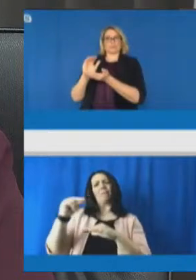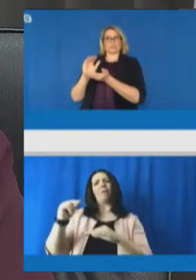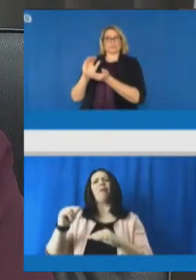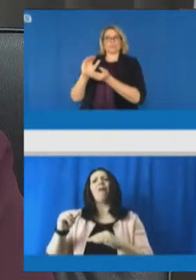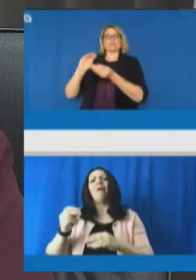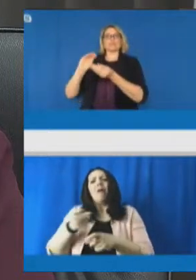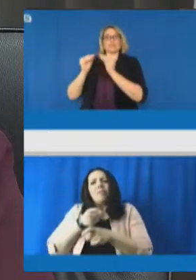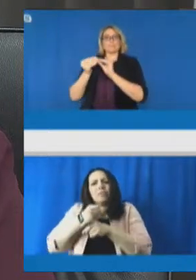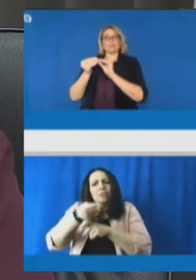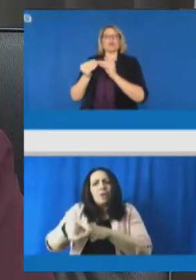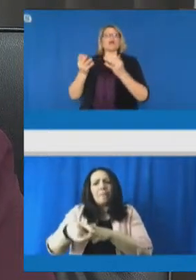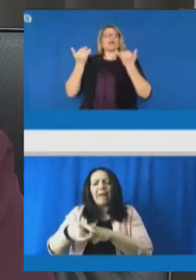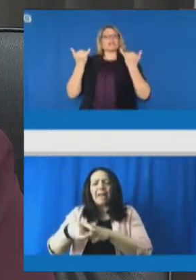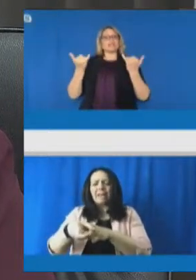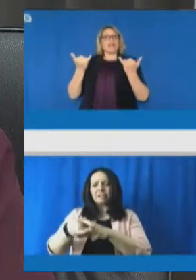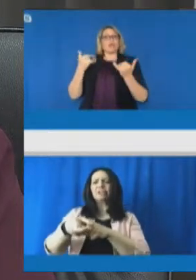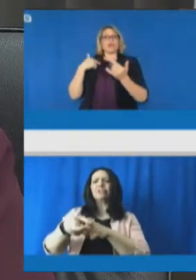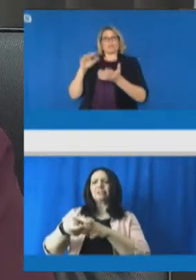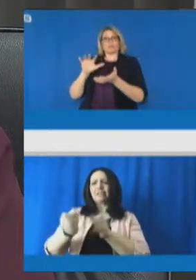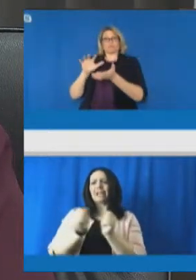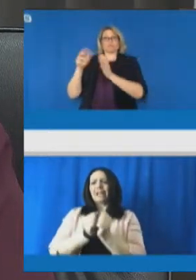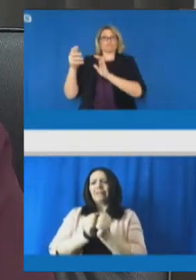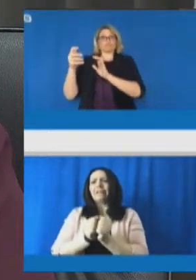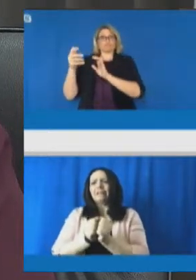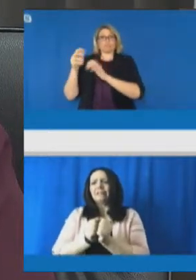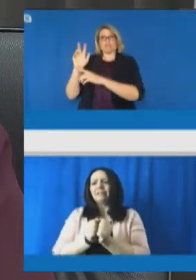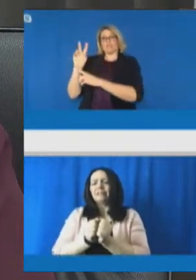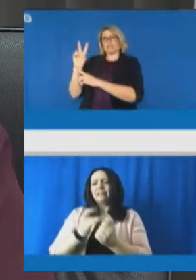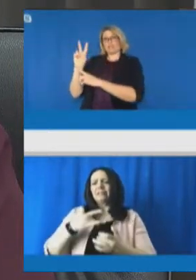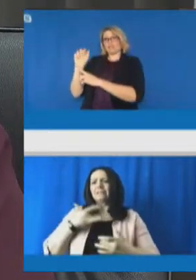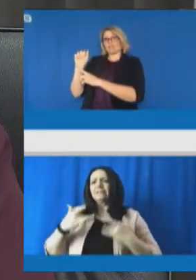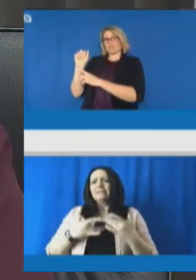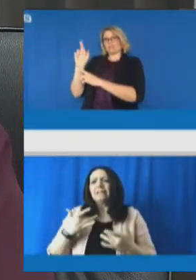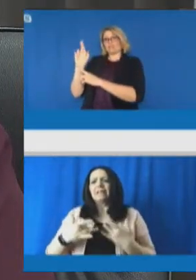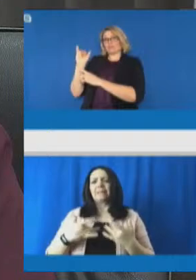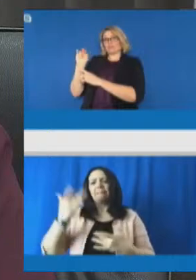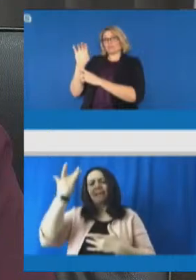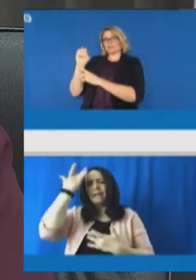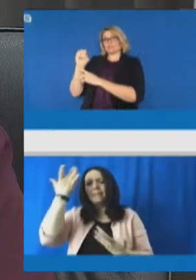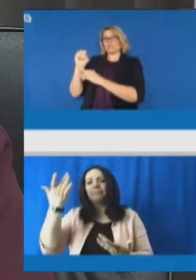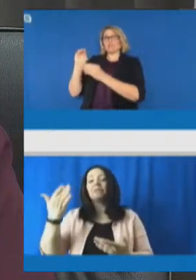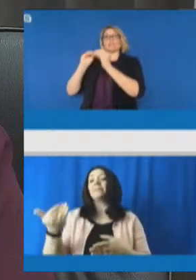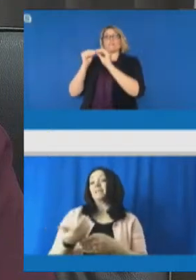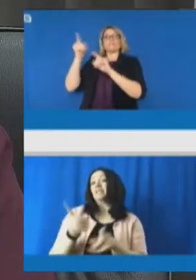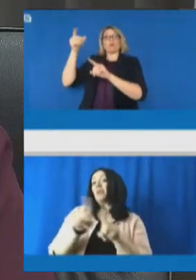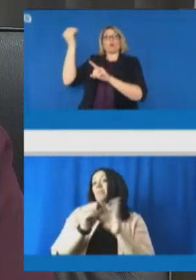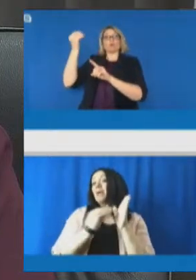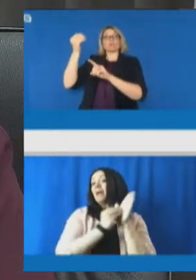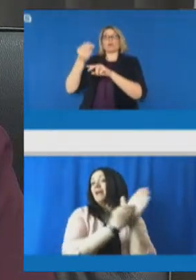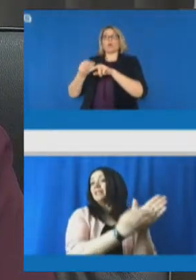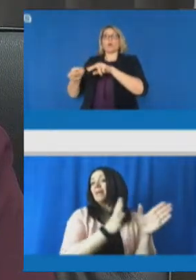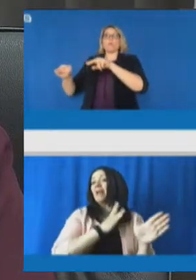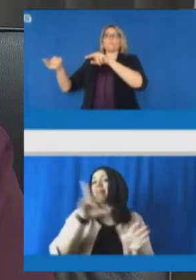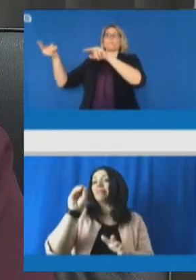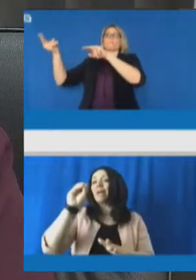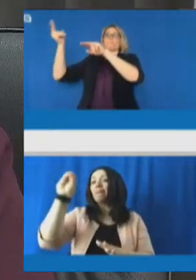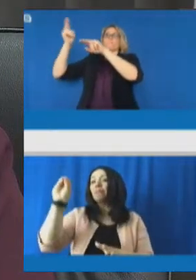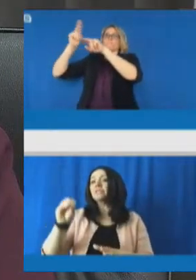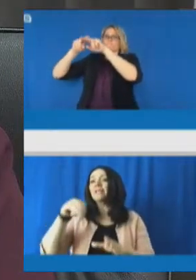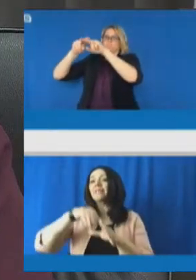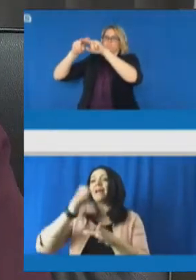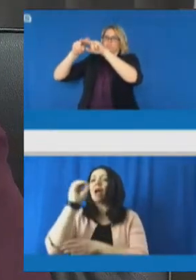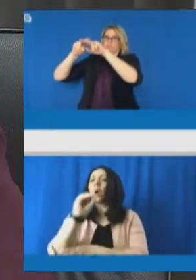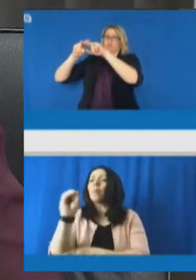cas confirmés de COVID-19 au Nouveau-Brunswick. Tous la zone 1, soit la région de Moncton et du sud-est